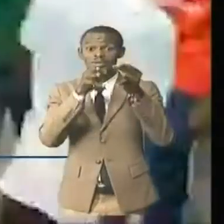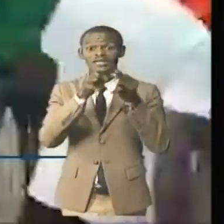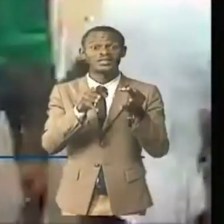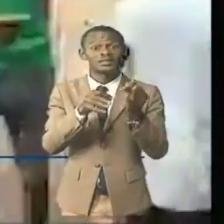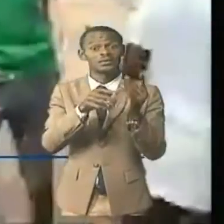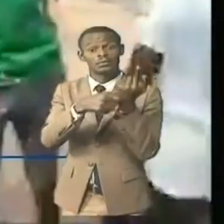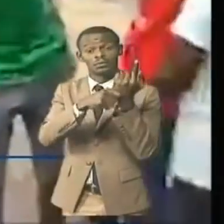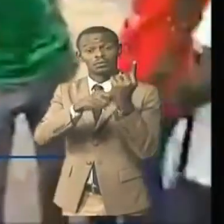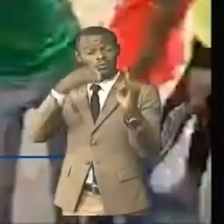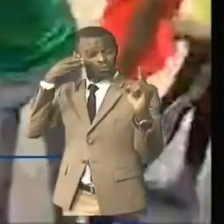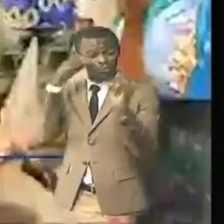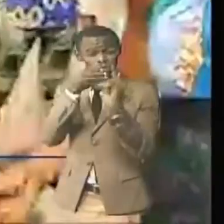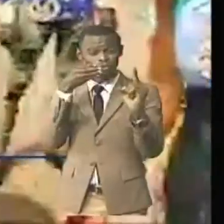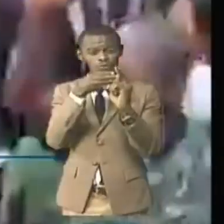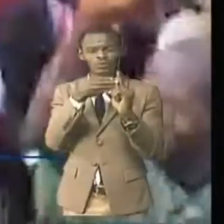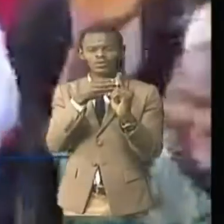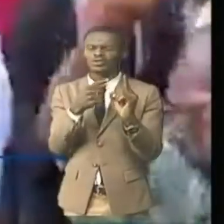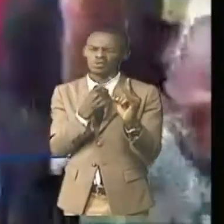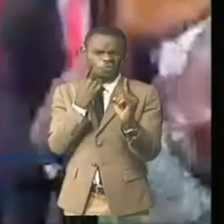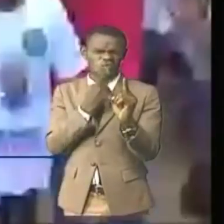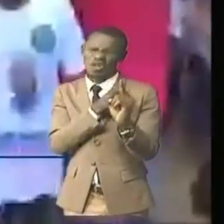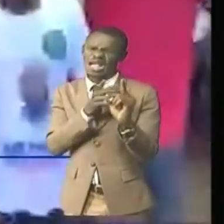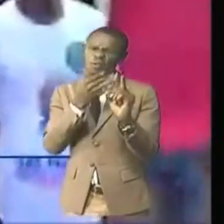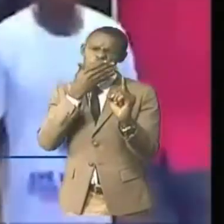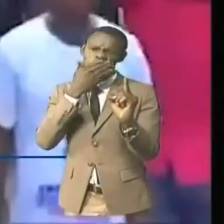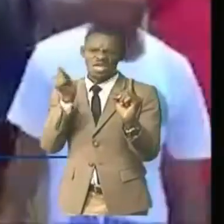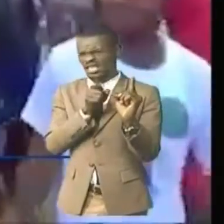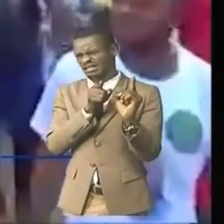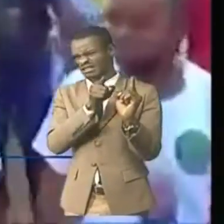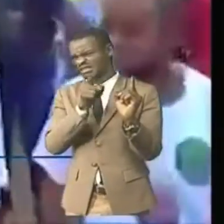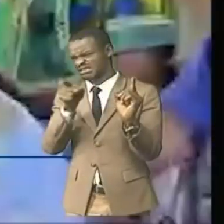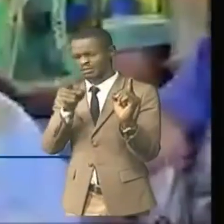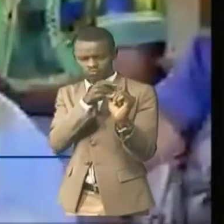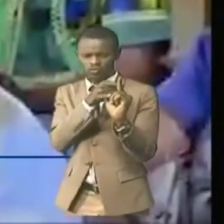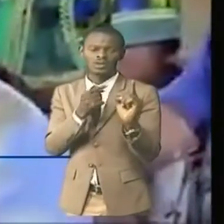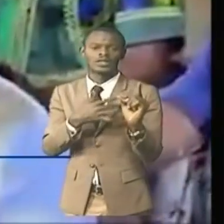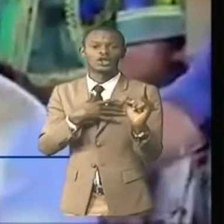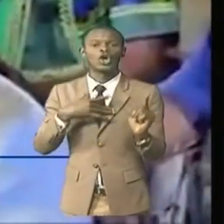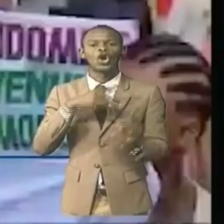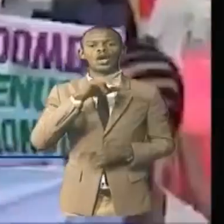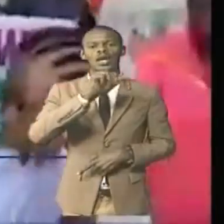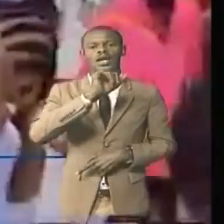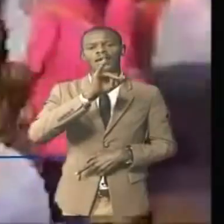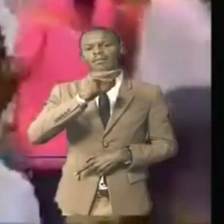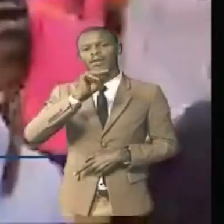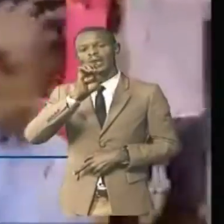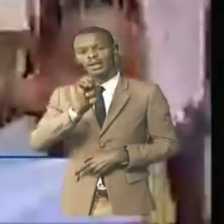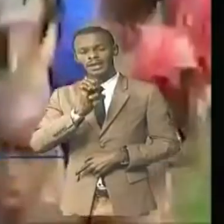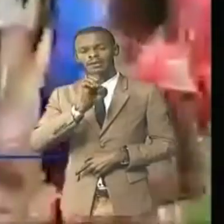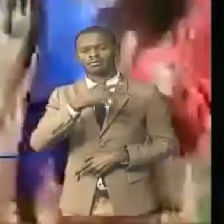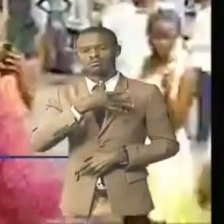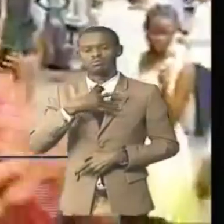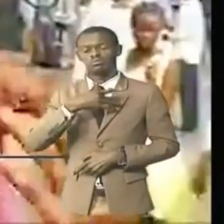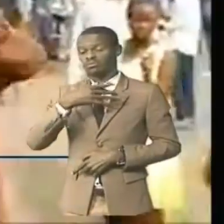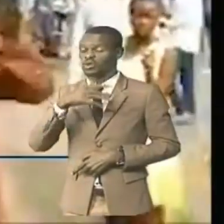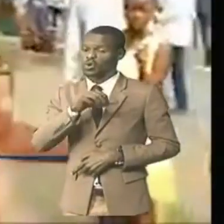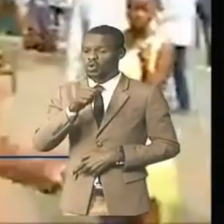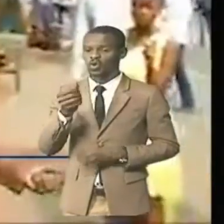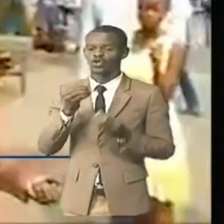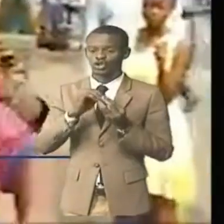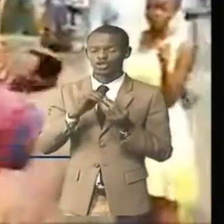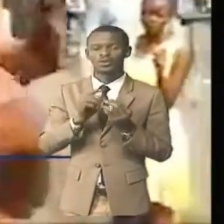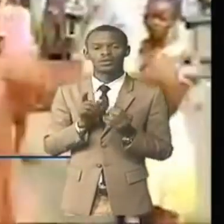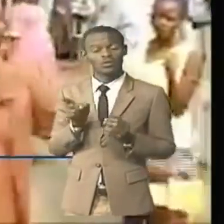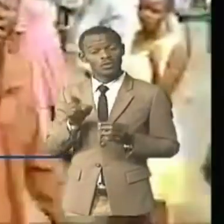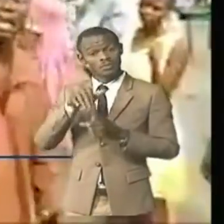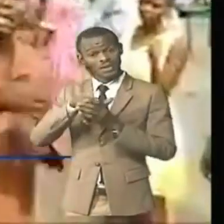sur un candidat jugé meilleur, aimé Pascal Mongo, le Konda, président national du Congrès national africain pour le réveil du